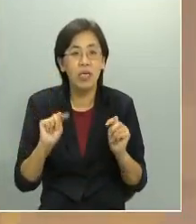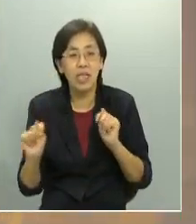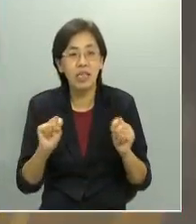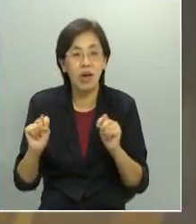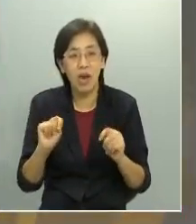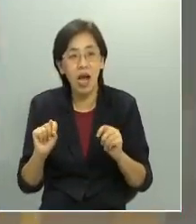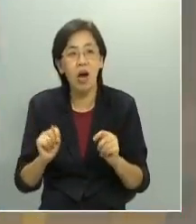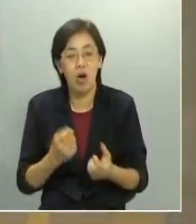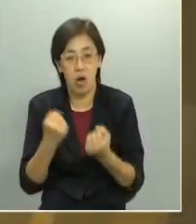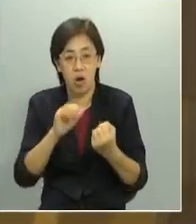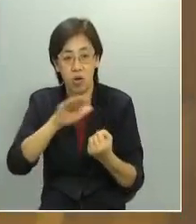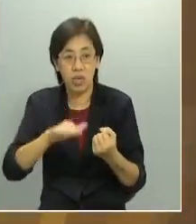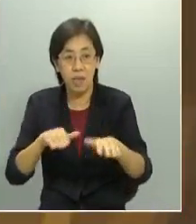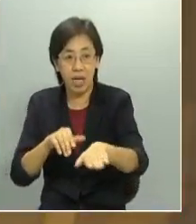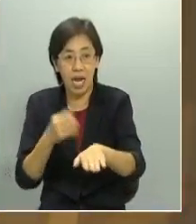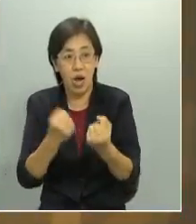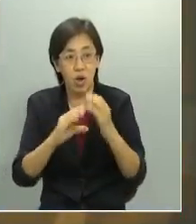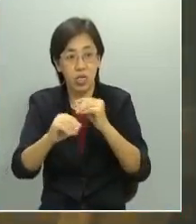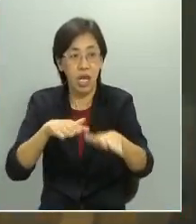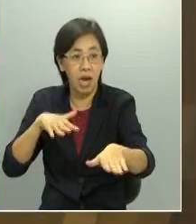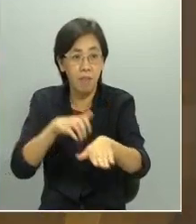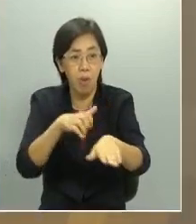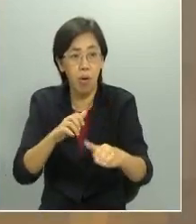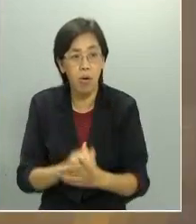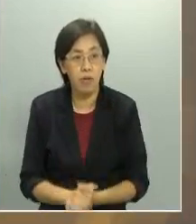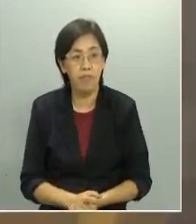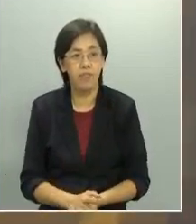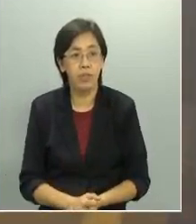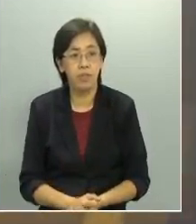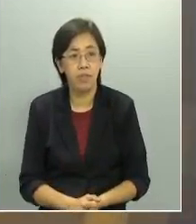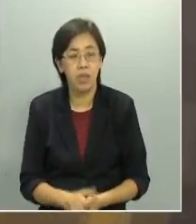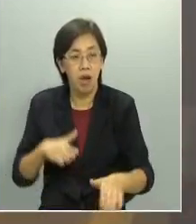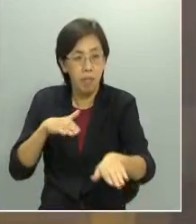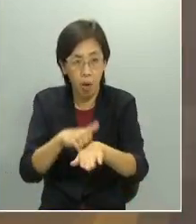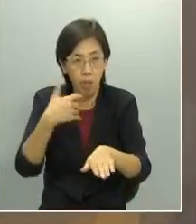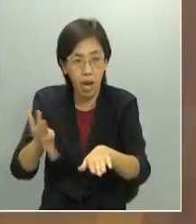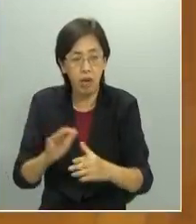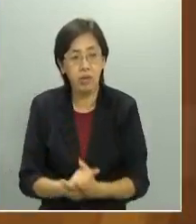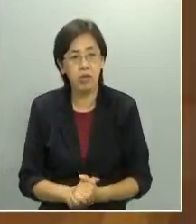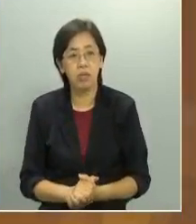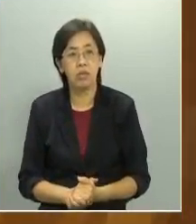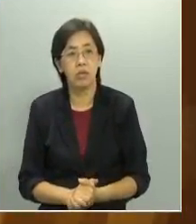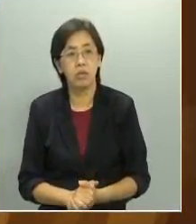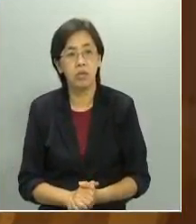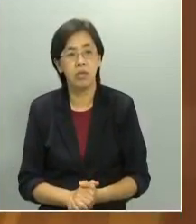ะไล่ชนรถเก๋งค่ะนี่ค่ะชนไปแล้วนะคะ